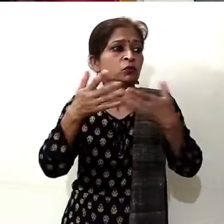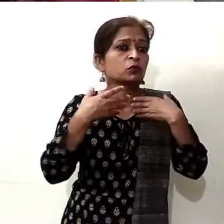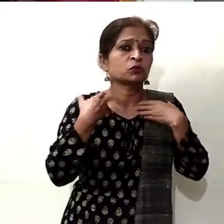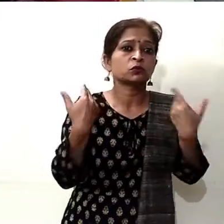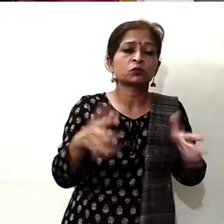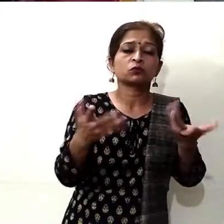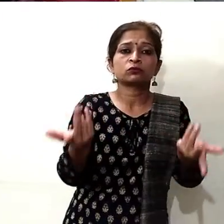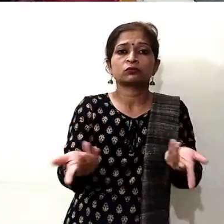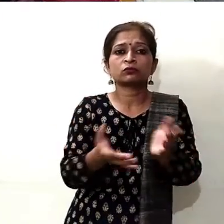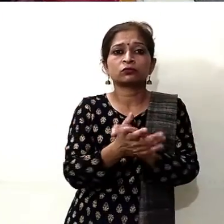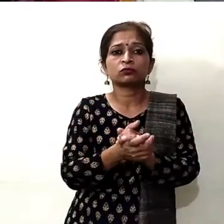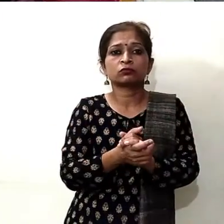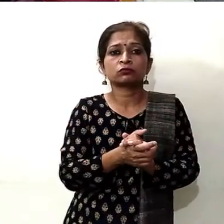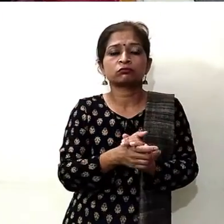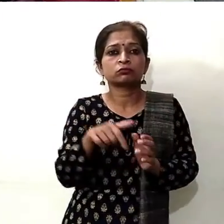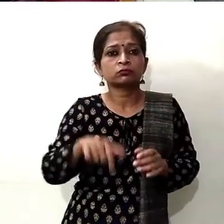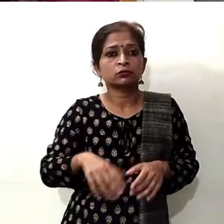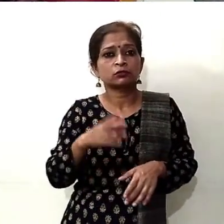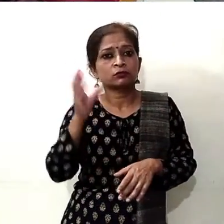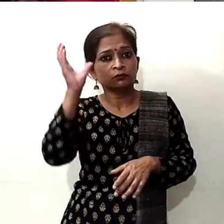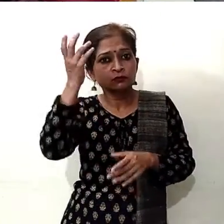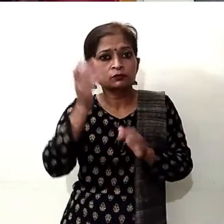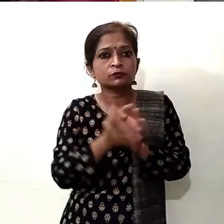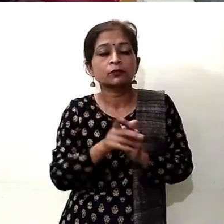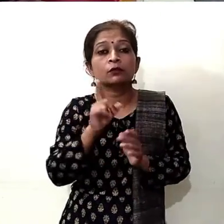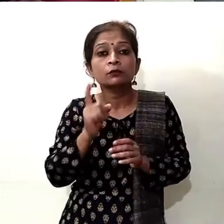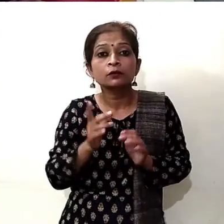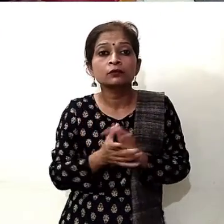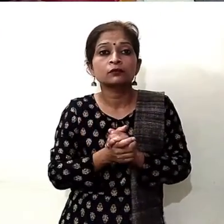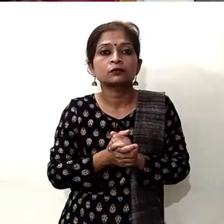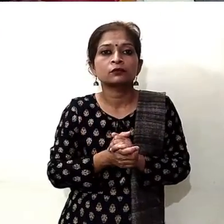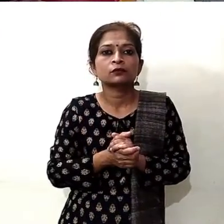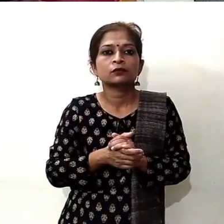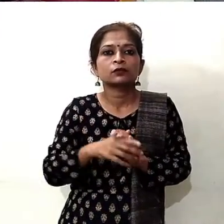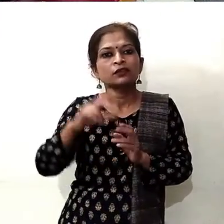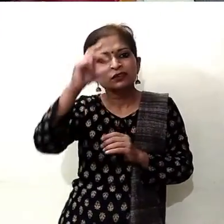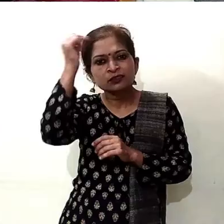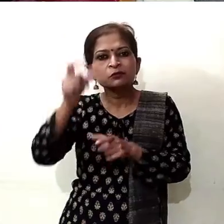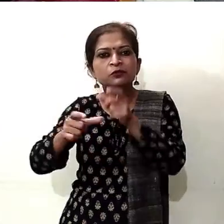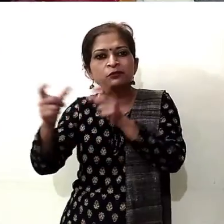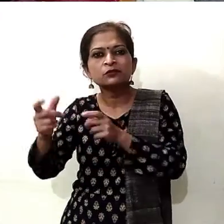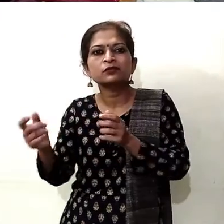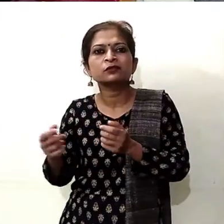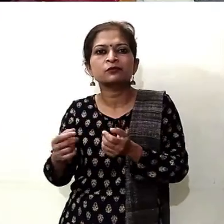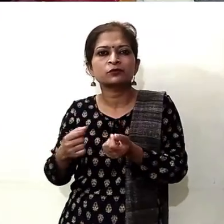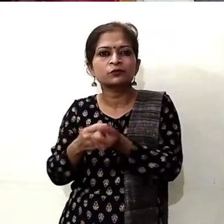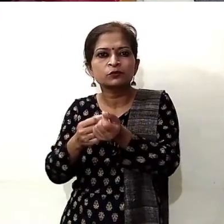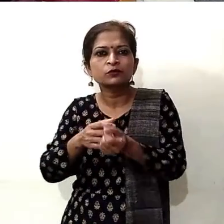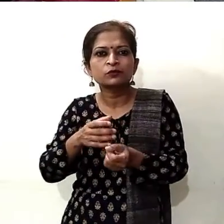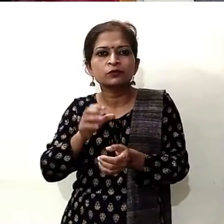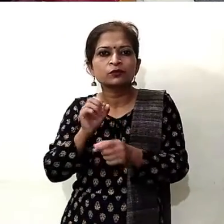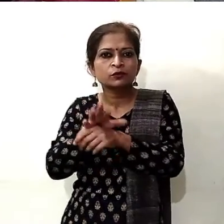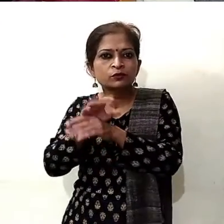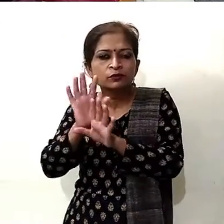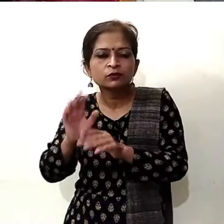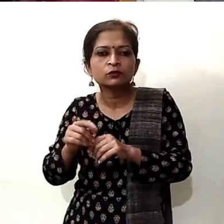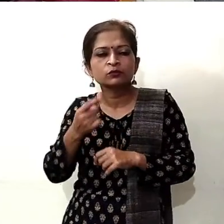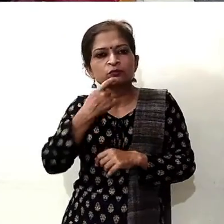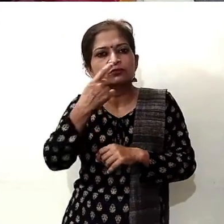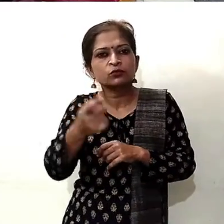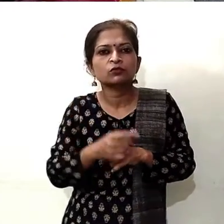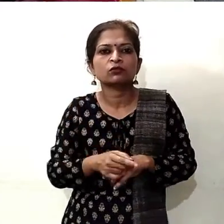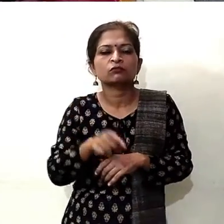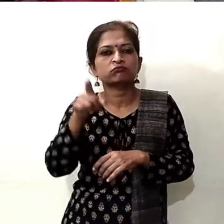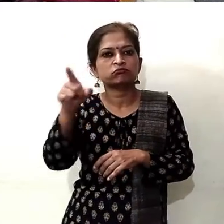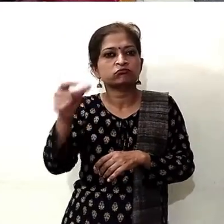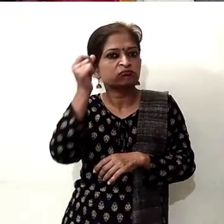तो पास के जो उसके सलाहकार थे जो कि हिंदुस्तानी थे, वो बोले कि आप नहीं समझोगे। सही बात। और खिलजी बार